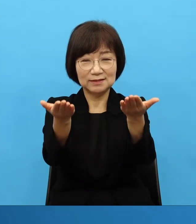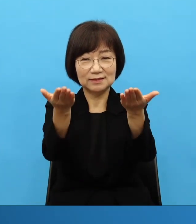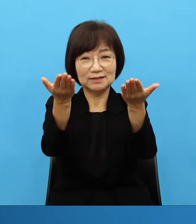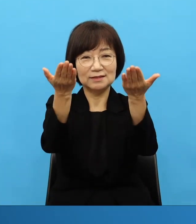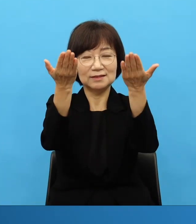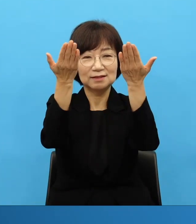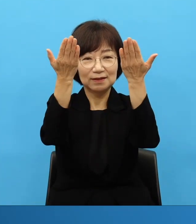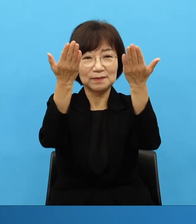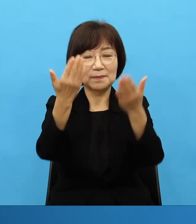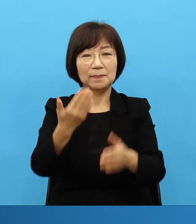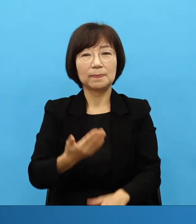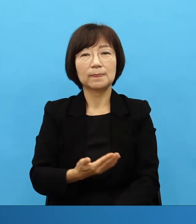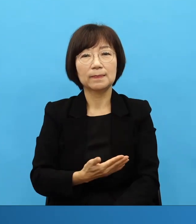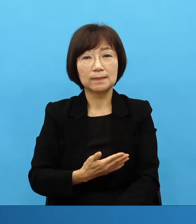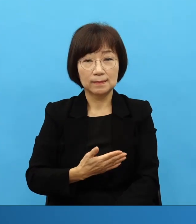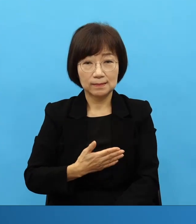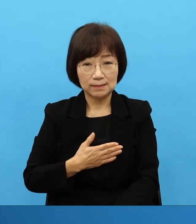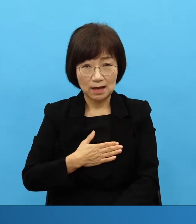드리옵니다.